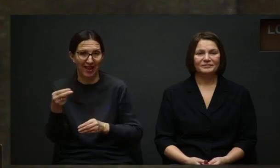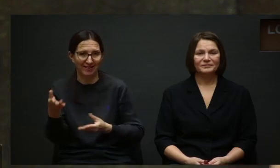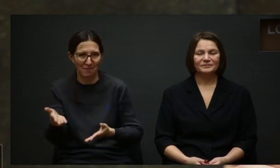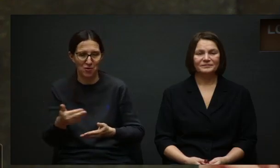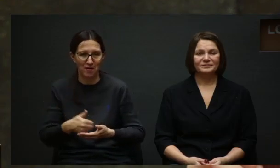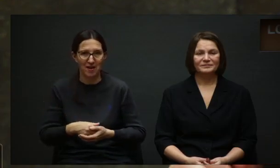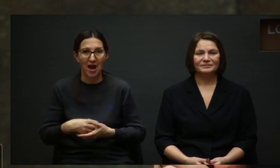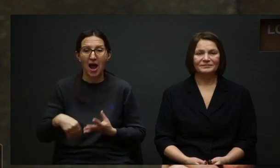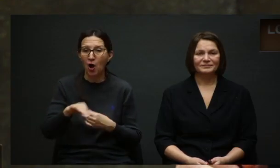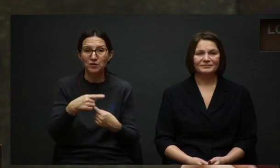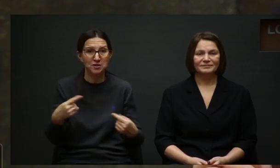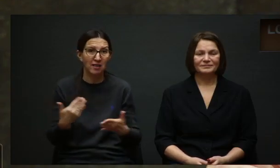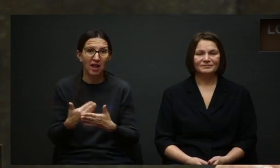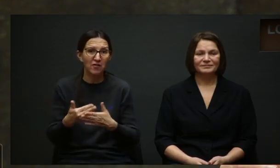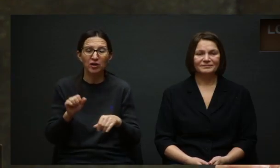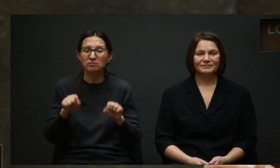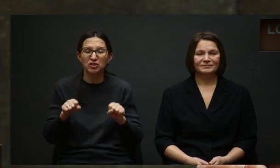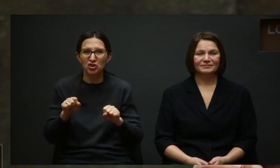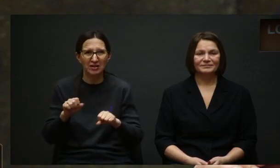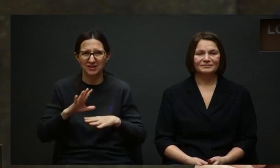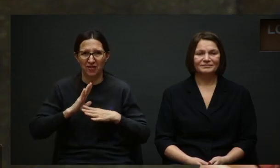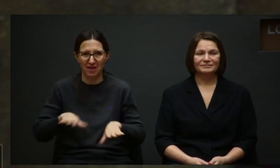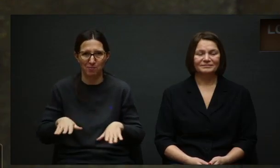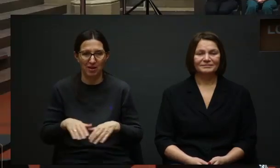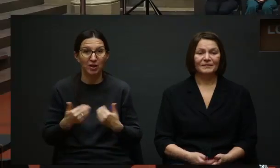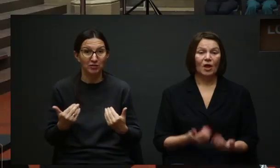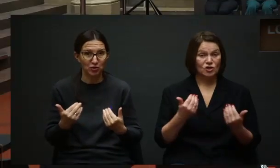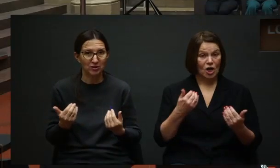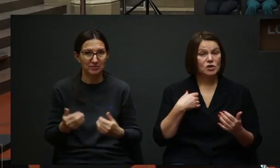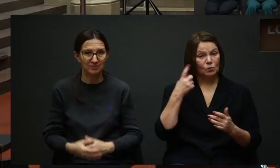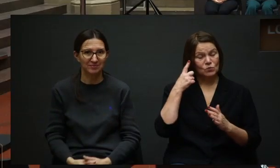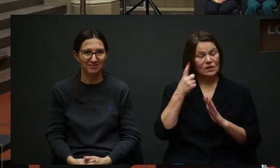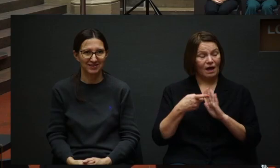А у всех остальных, видимо, не было шансов. Вот сейчас узнаем.